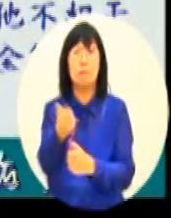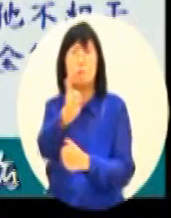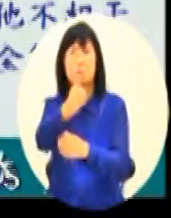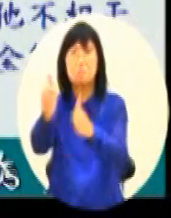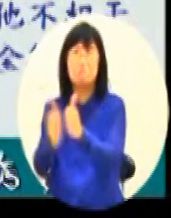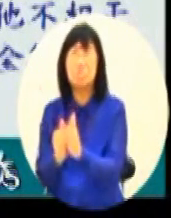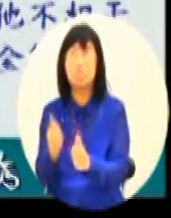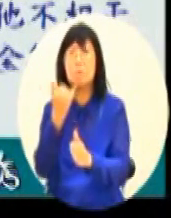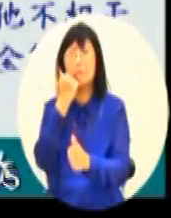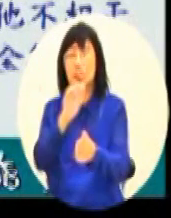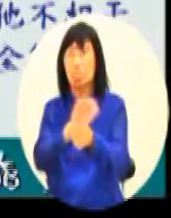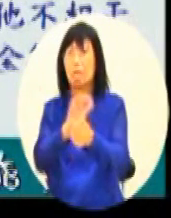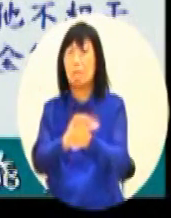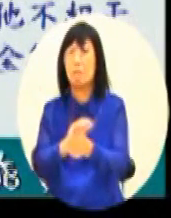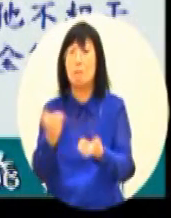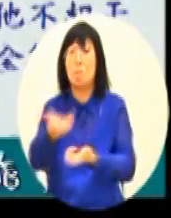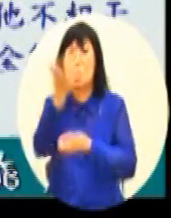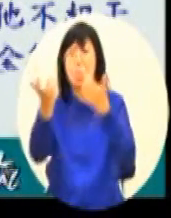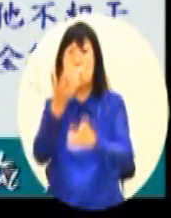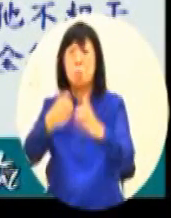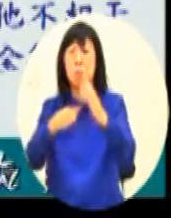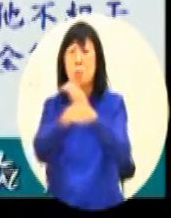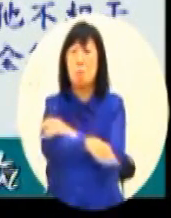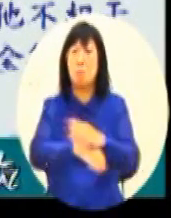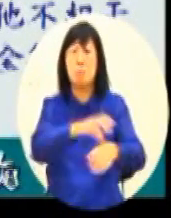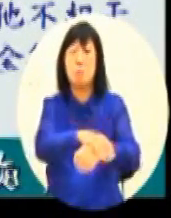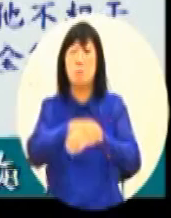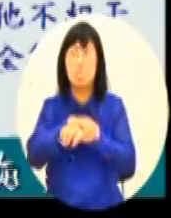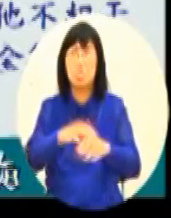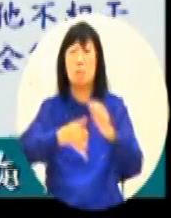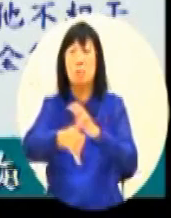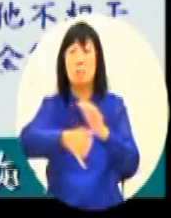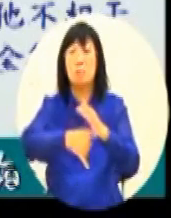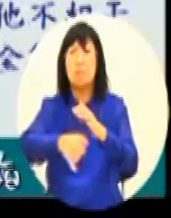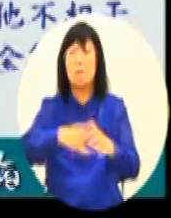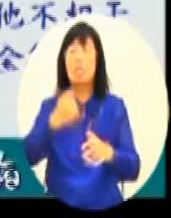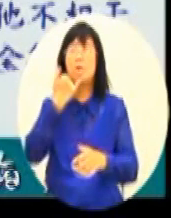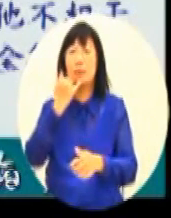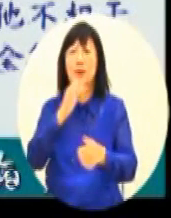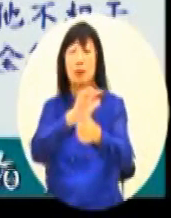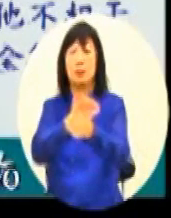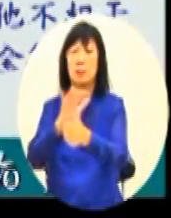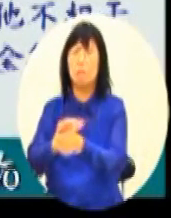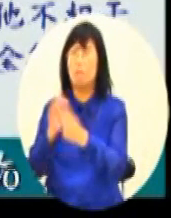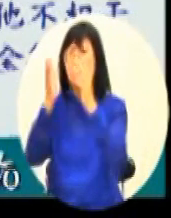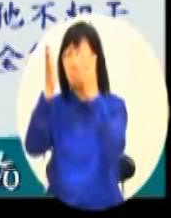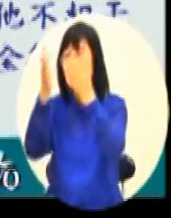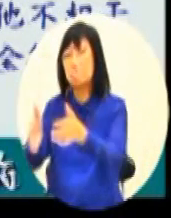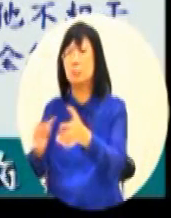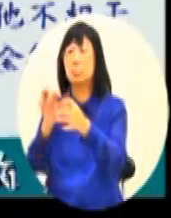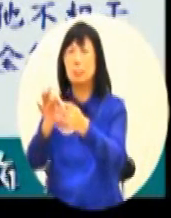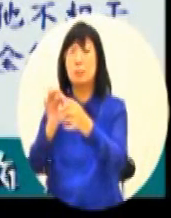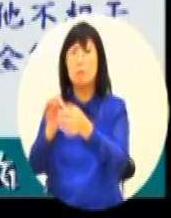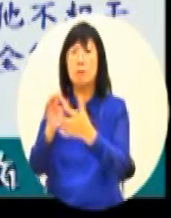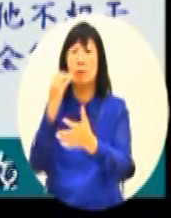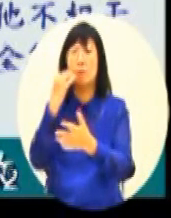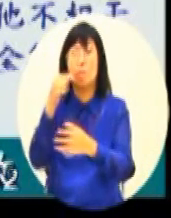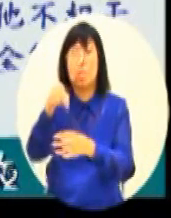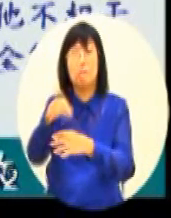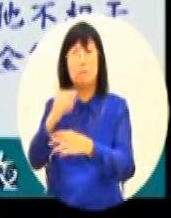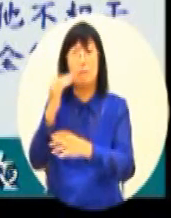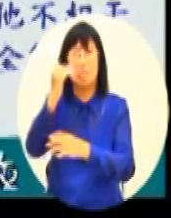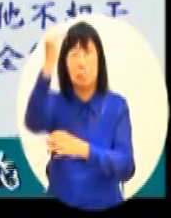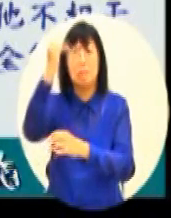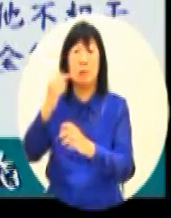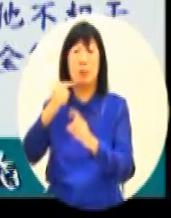保护高雄市民生命财产，请市长应该让这些弟兄能够专注在最高度危险性的